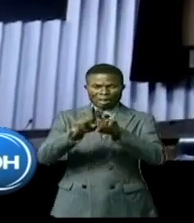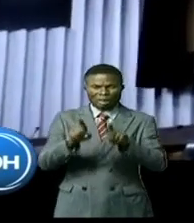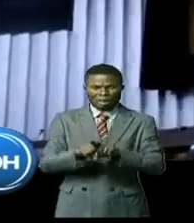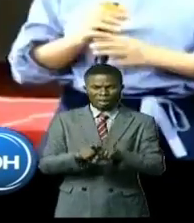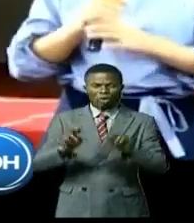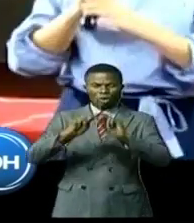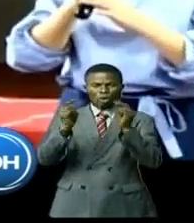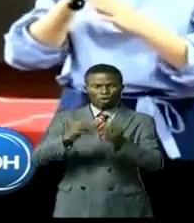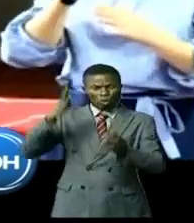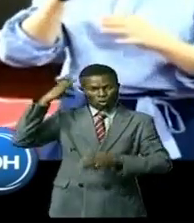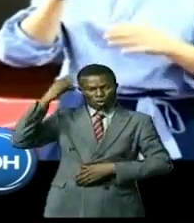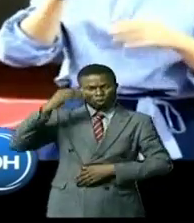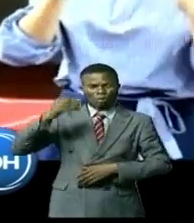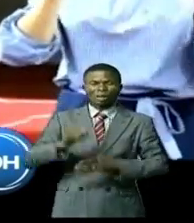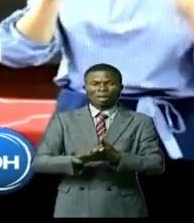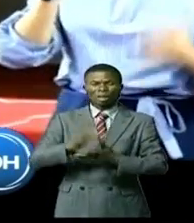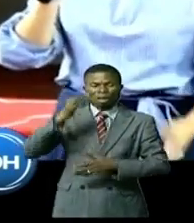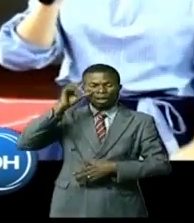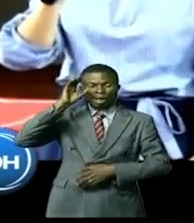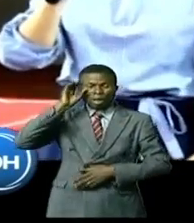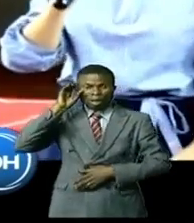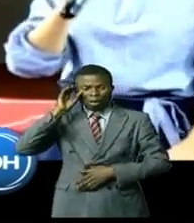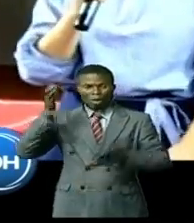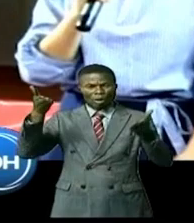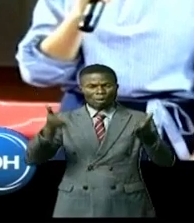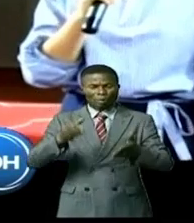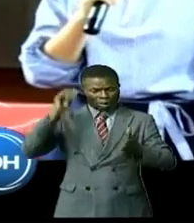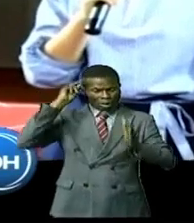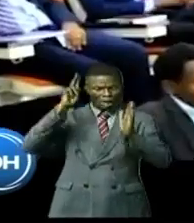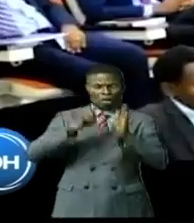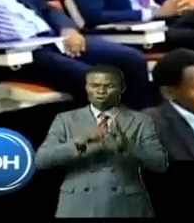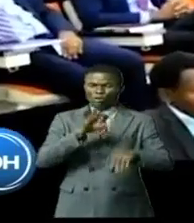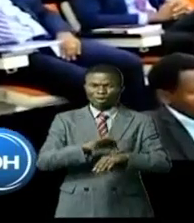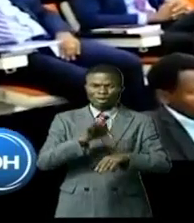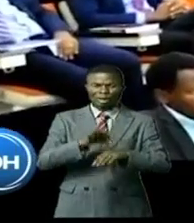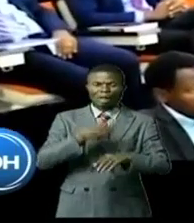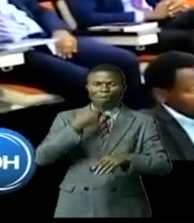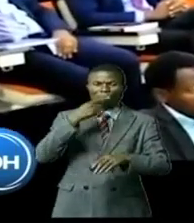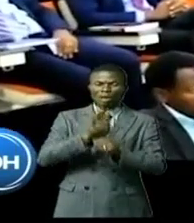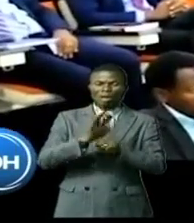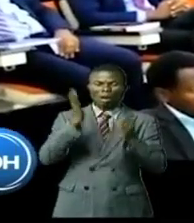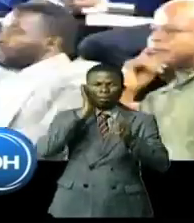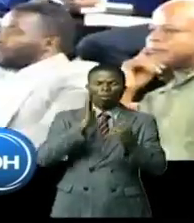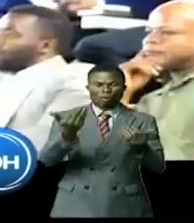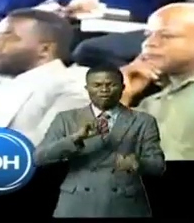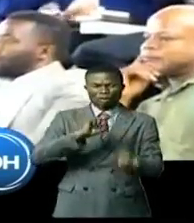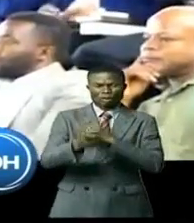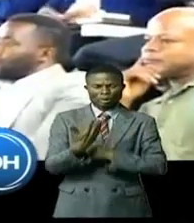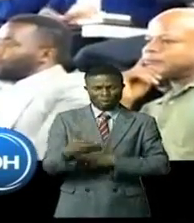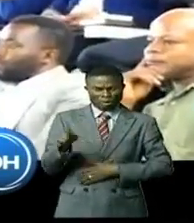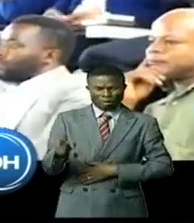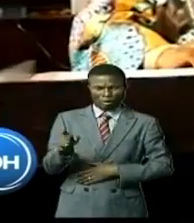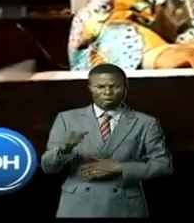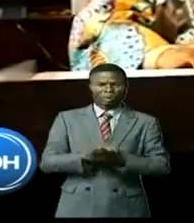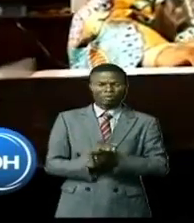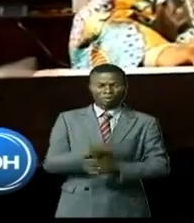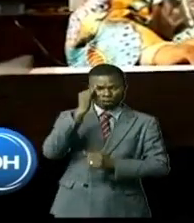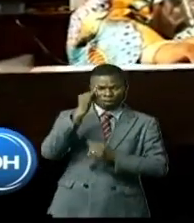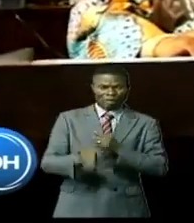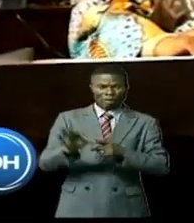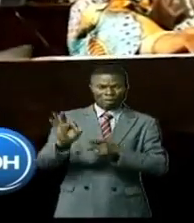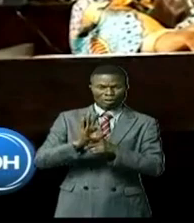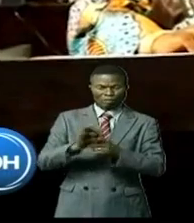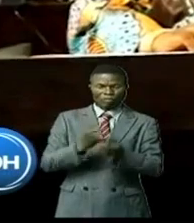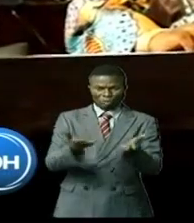panel d'experts coréens, était une belle opportunité pour le gouvernement de marteler sa ferme volonté de changer les choses. Au terme des